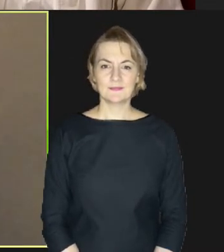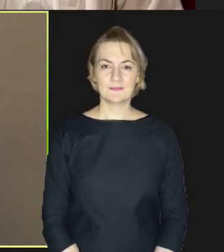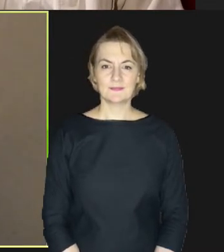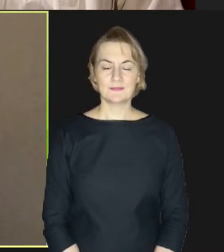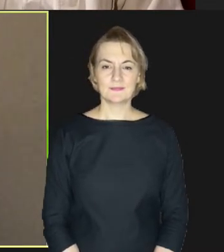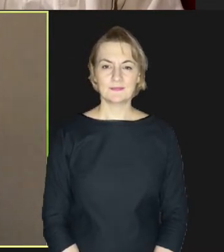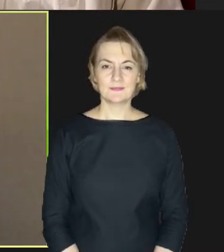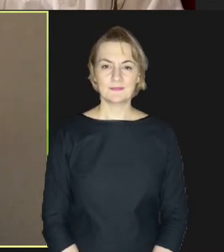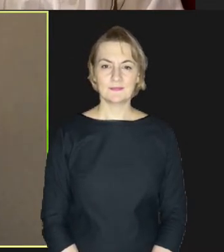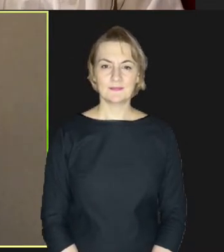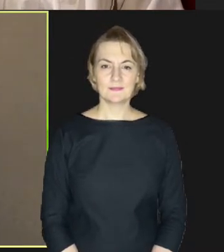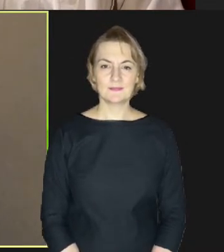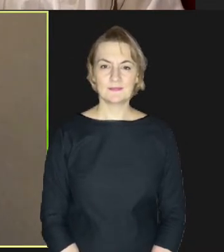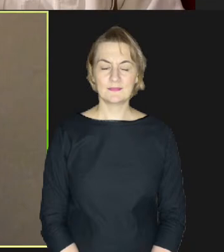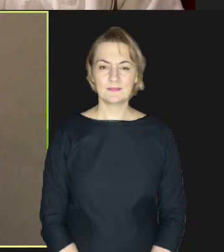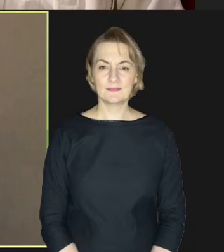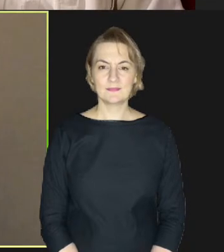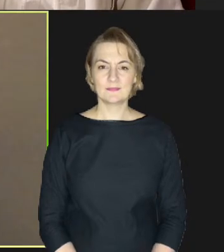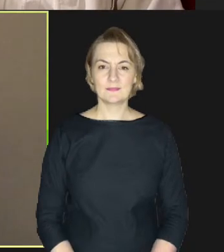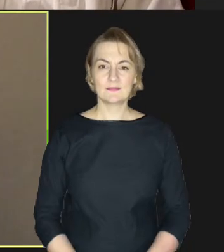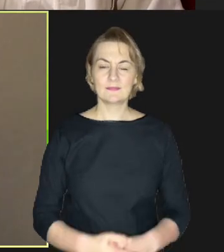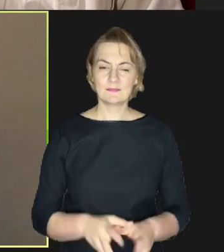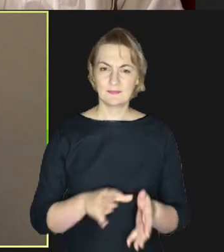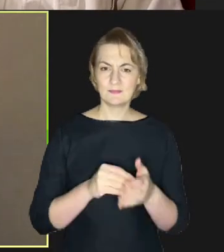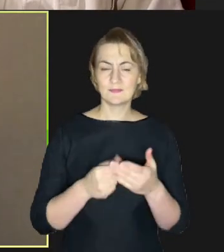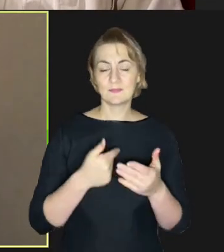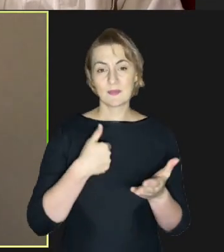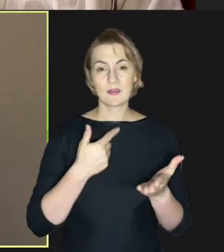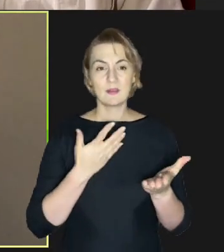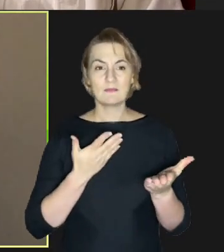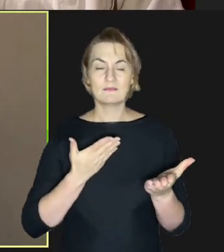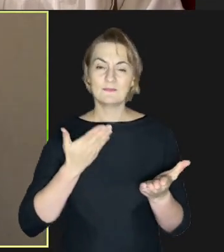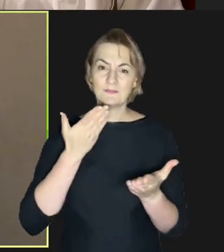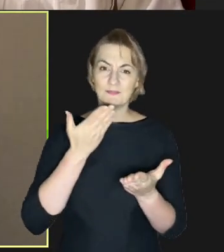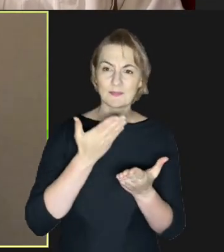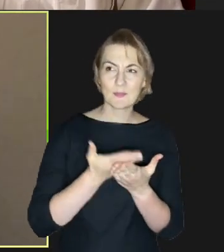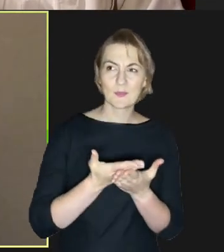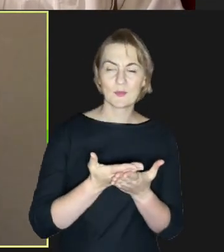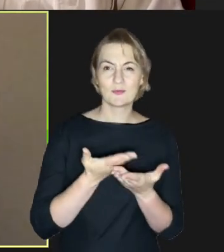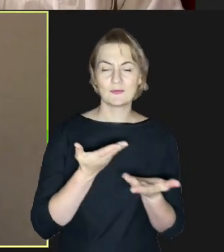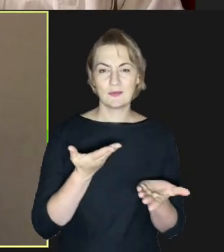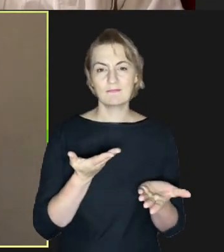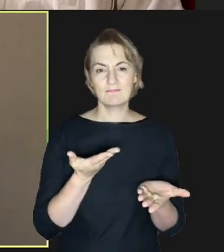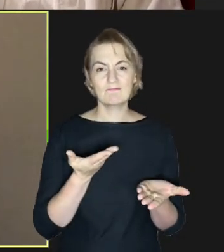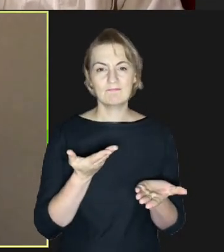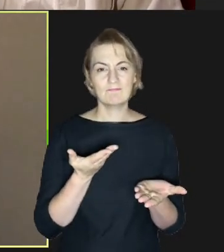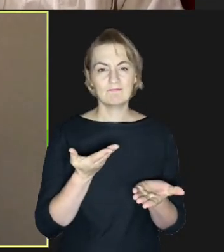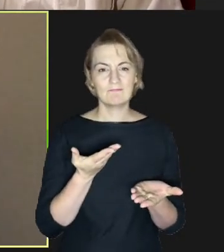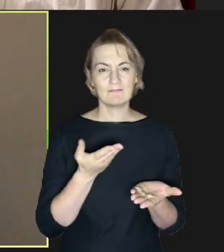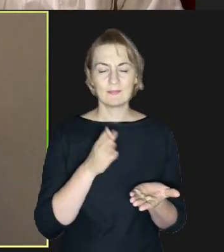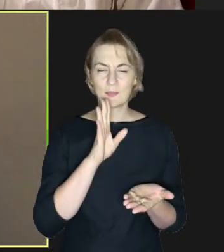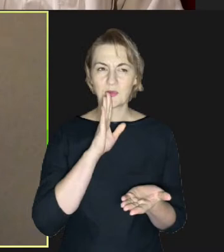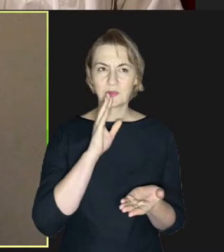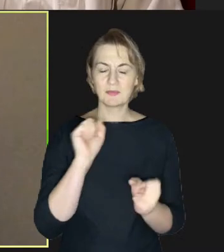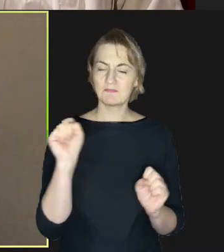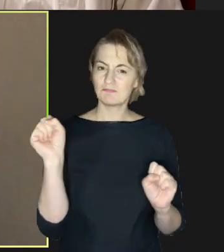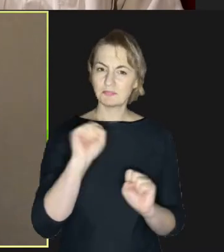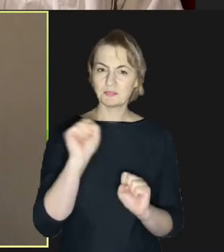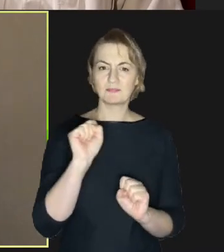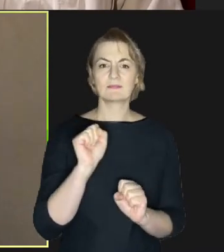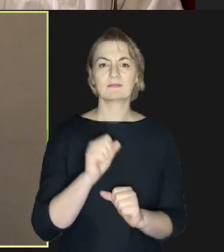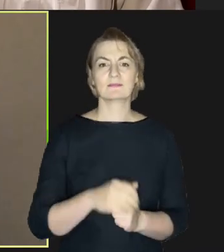gdy ja proponuję sobie i innym ludziom dać taki szturchaniec, tak? Żeby